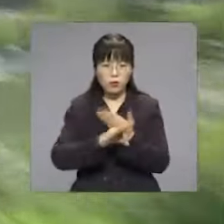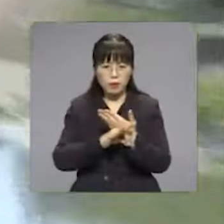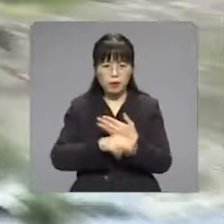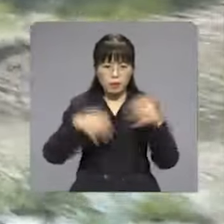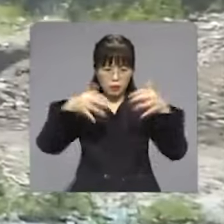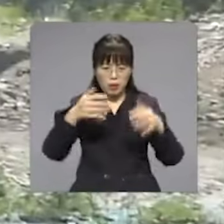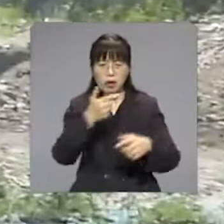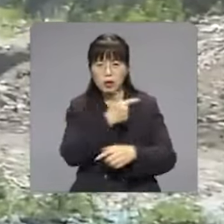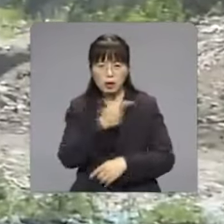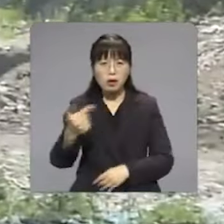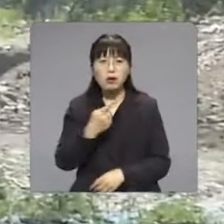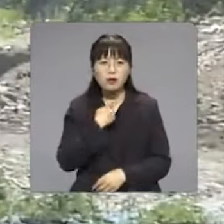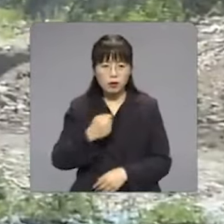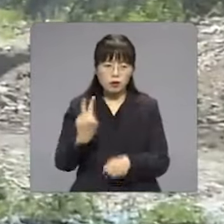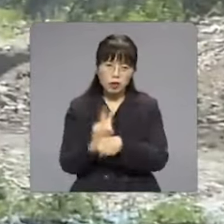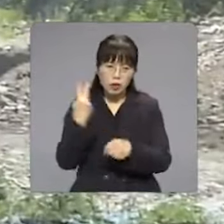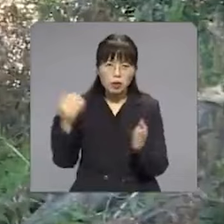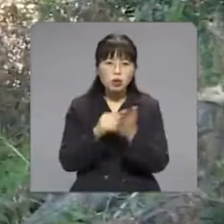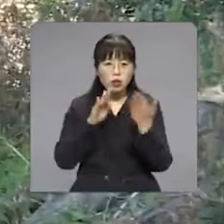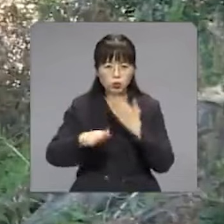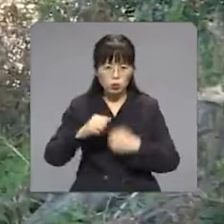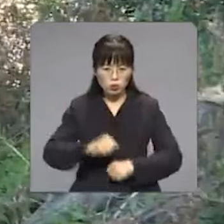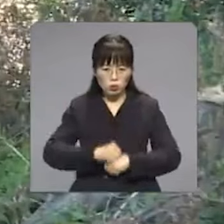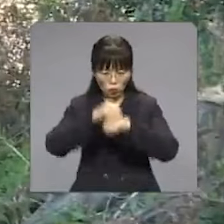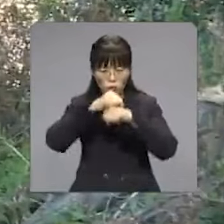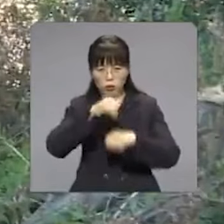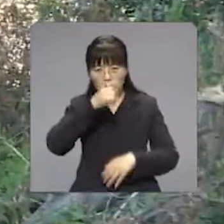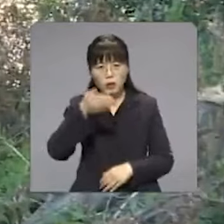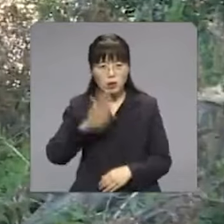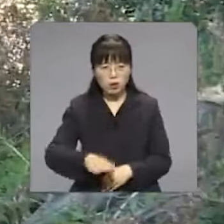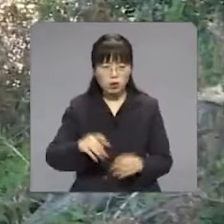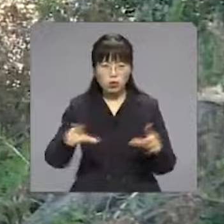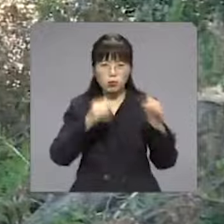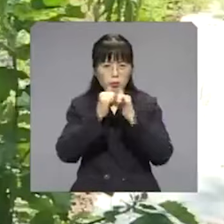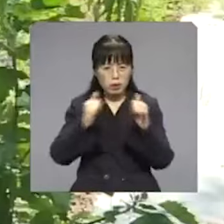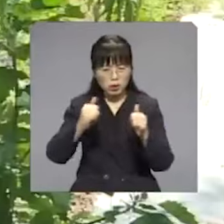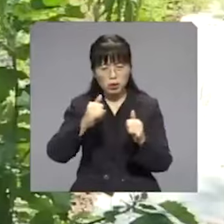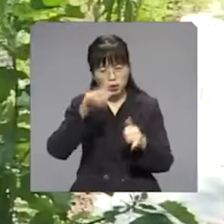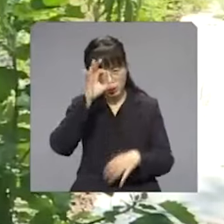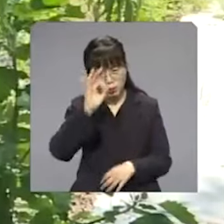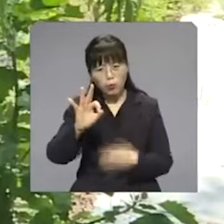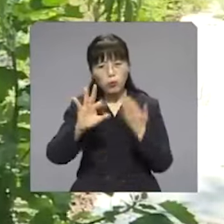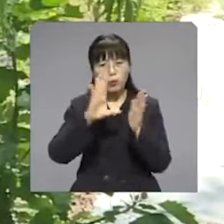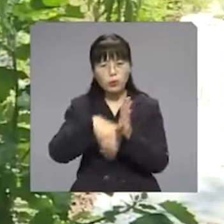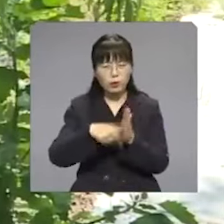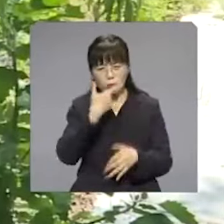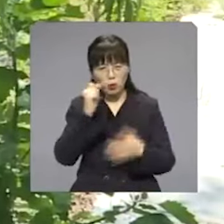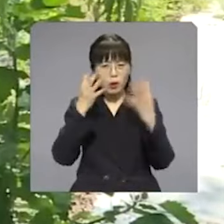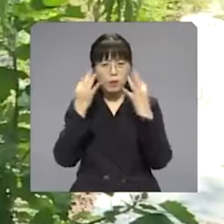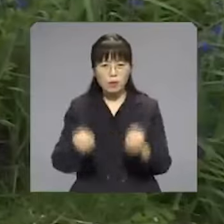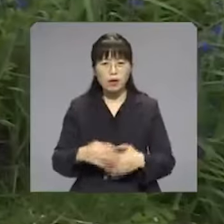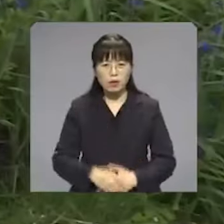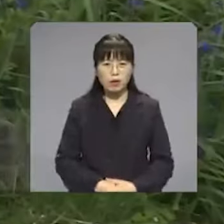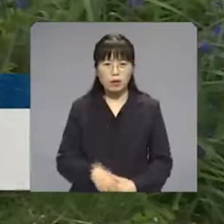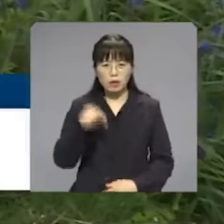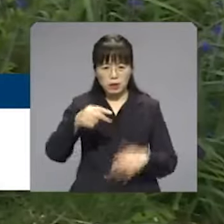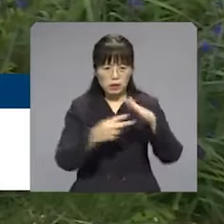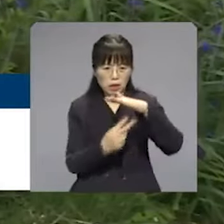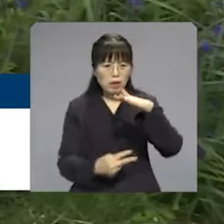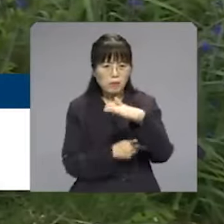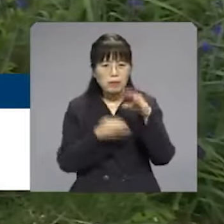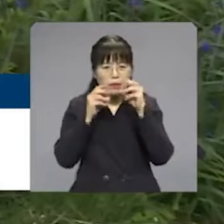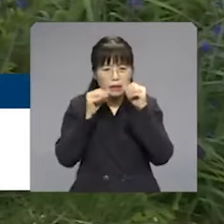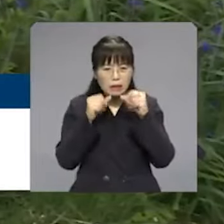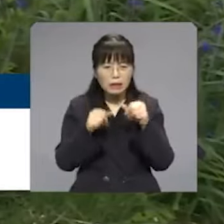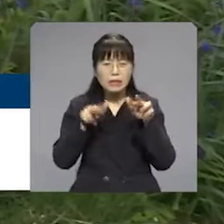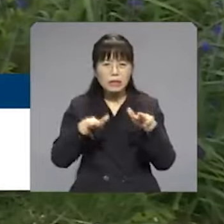피해가 특히 컸던 재작년 이후 준설이 이뤄졌지만 주민들 눈에는 여전히 부족합니다. 이 다리 밑으로